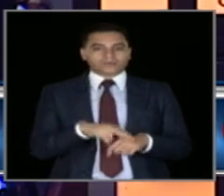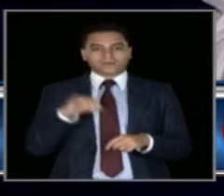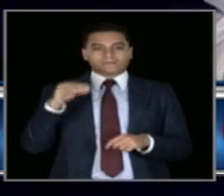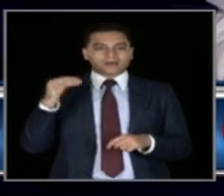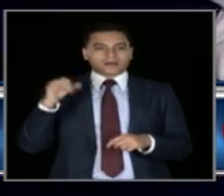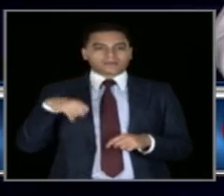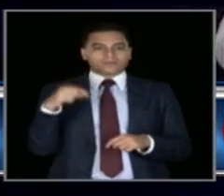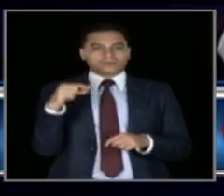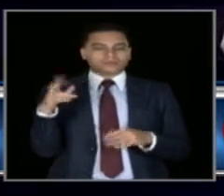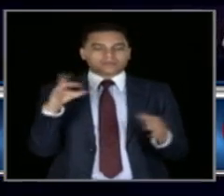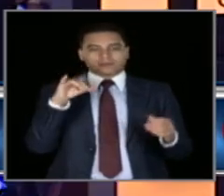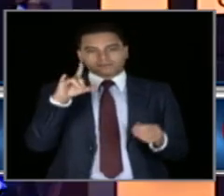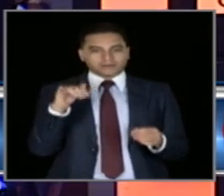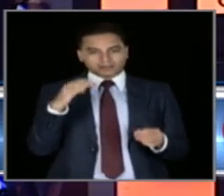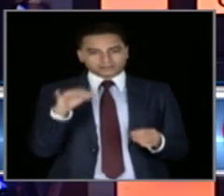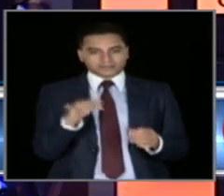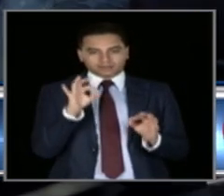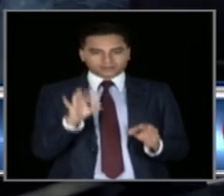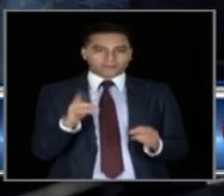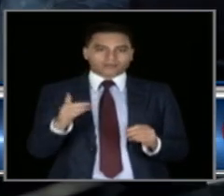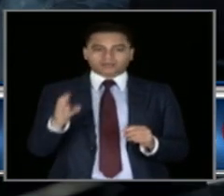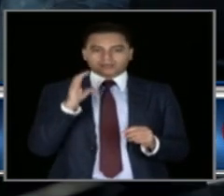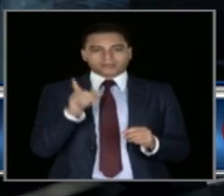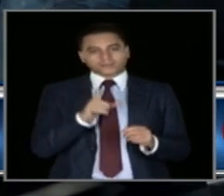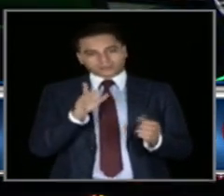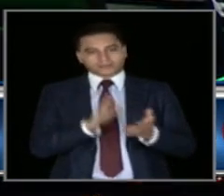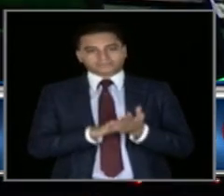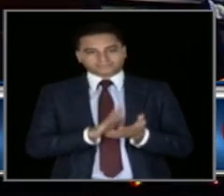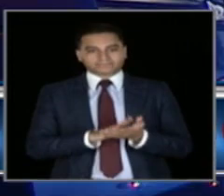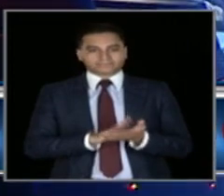محمود المليجي طبعاً، إجابة صحيحة.